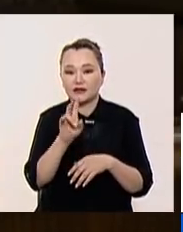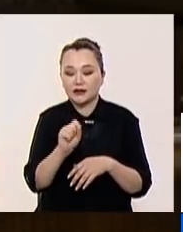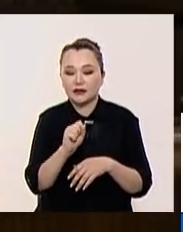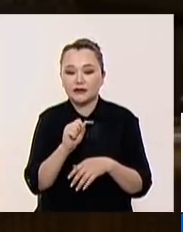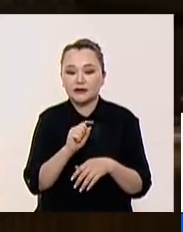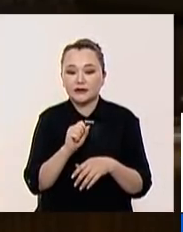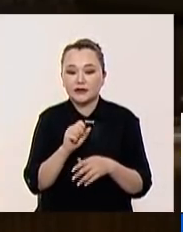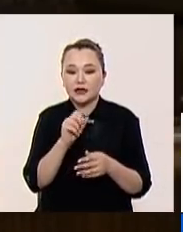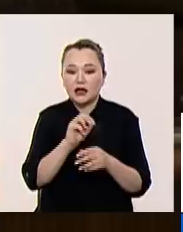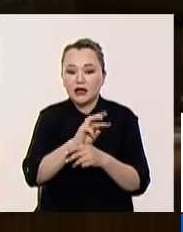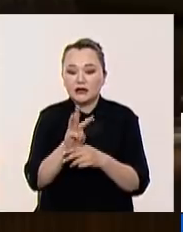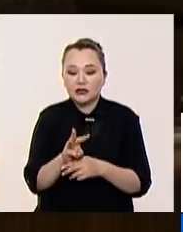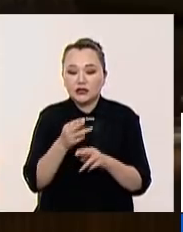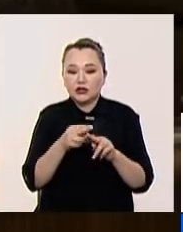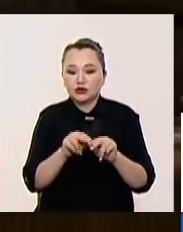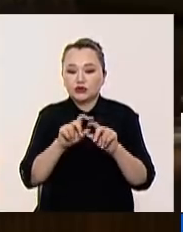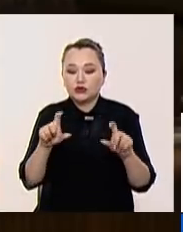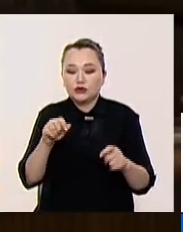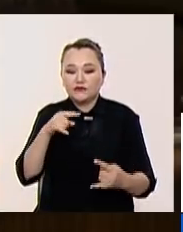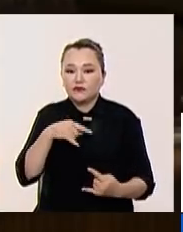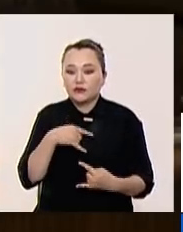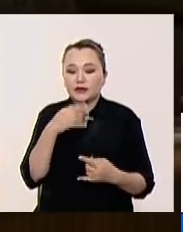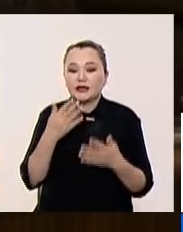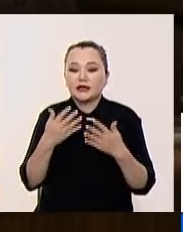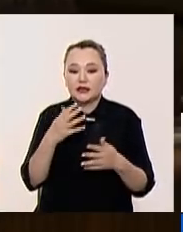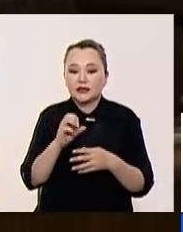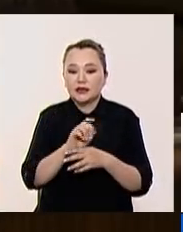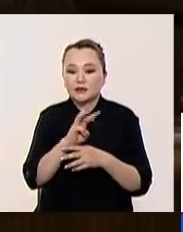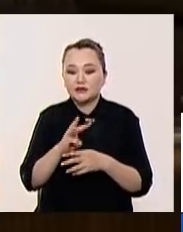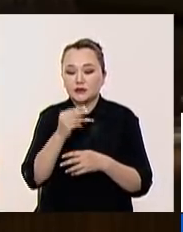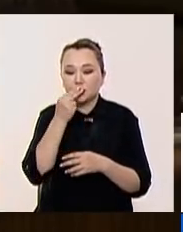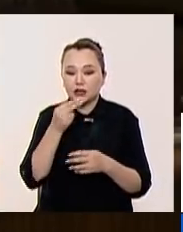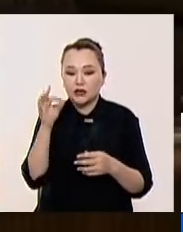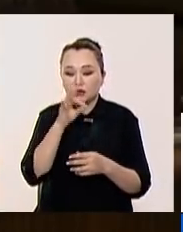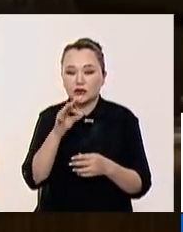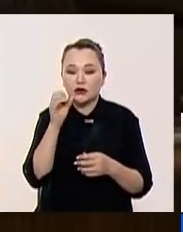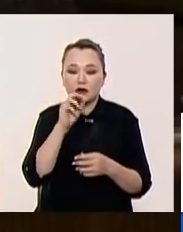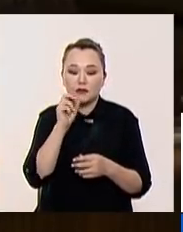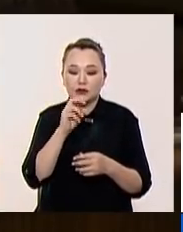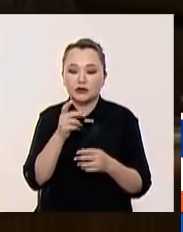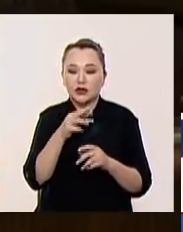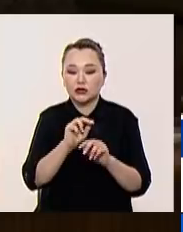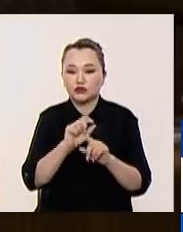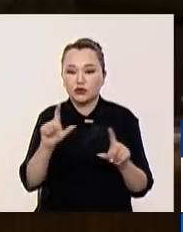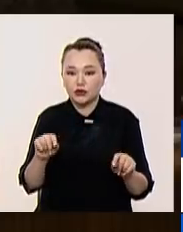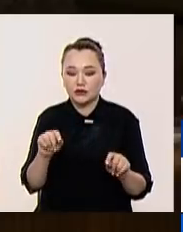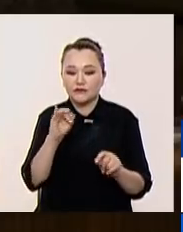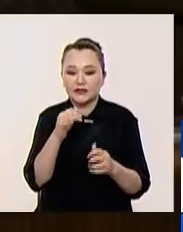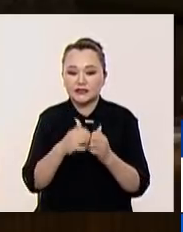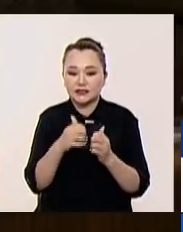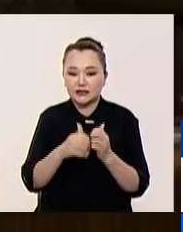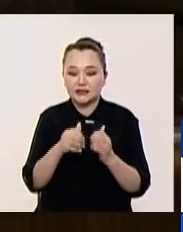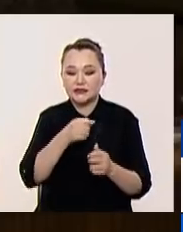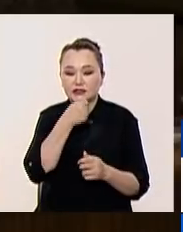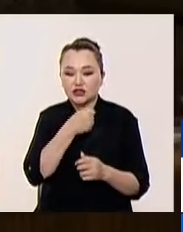на обеспечение той же школьной формой, либо на обеспечение питания обедом школьников из среднего,